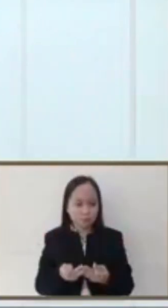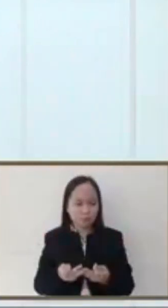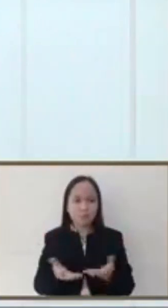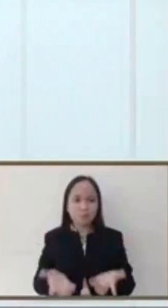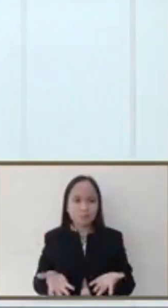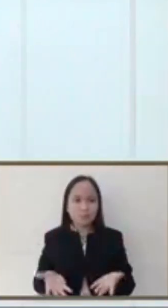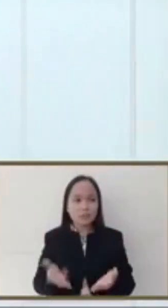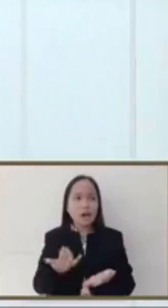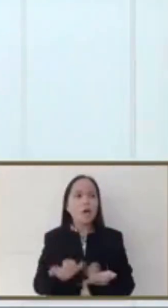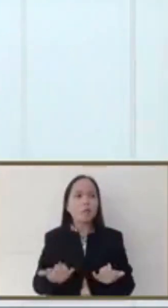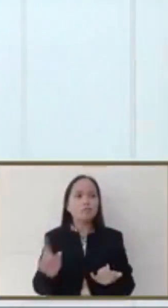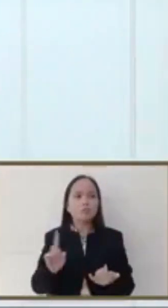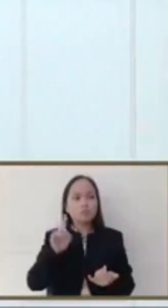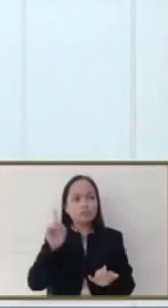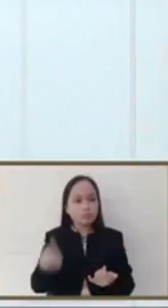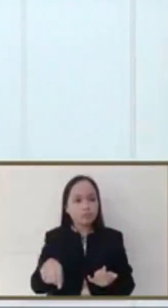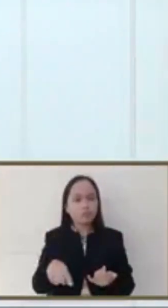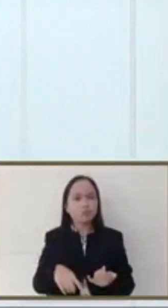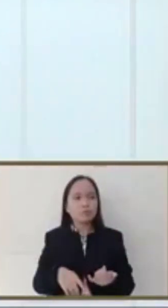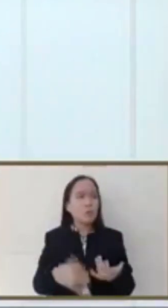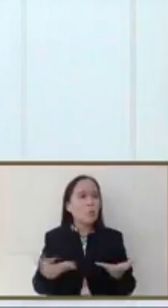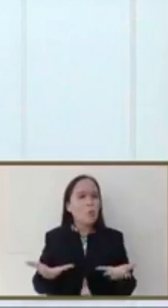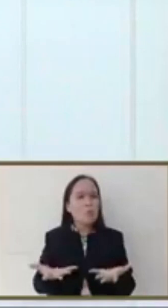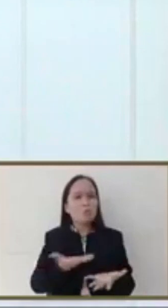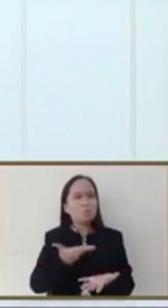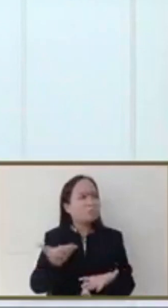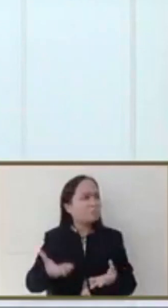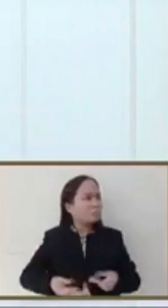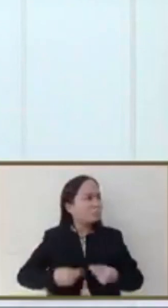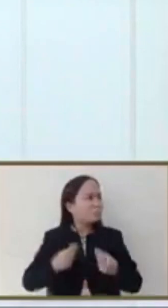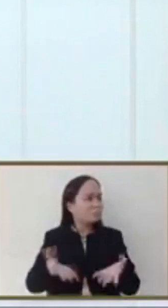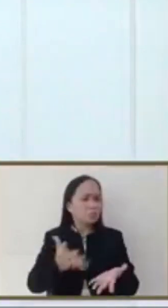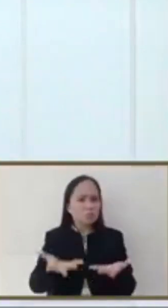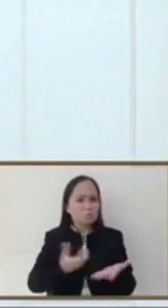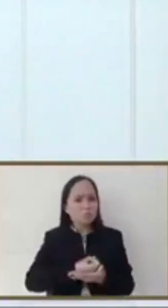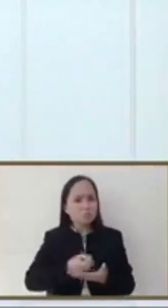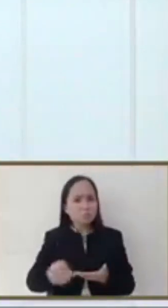Now again, my question is this. Where do you invest your money?